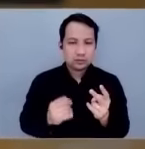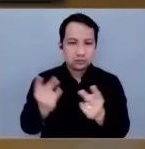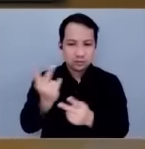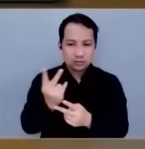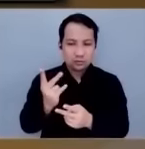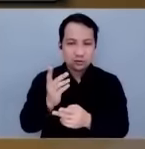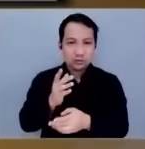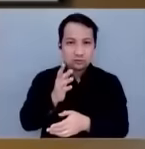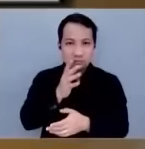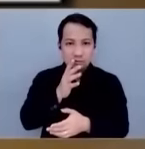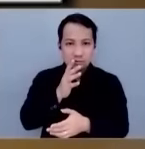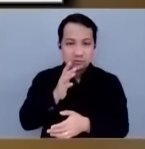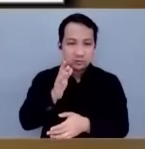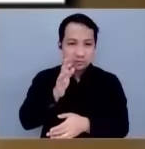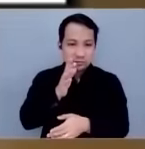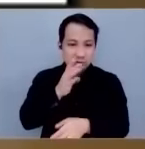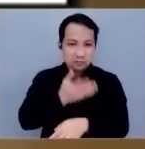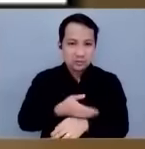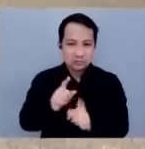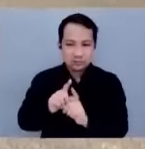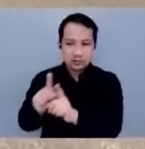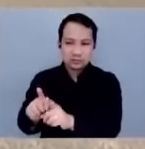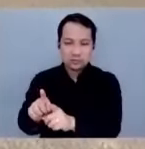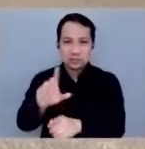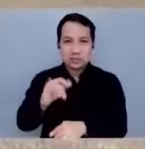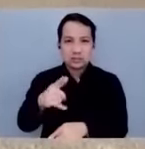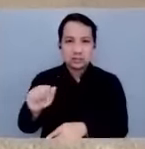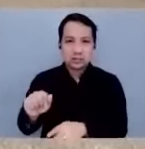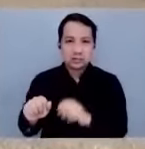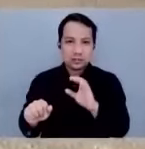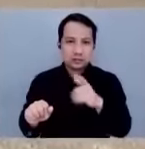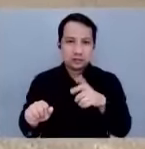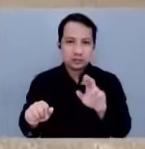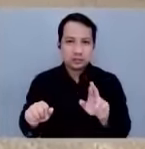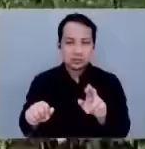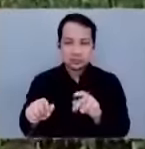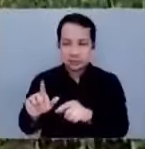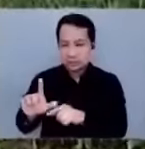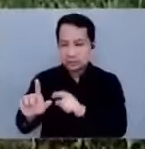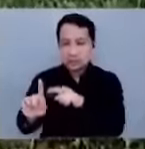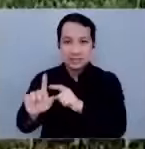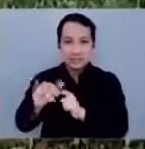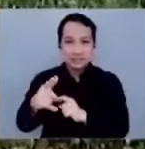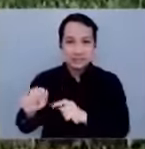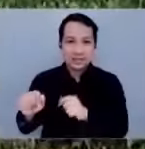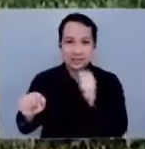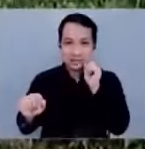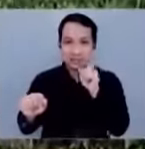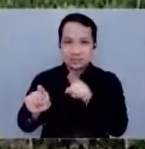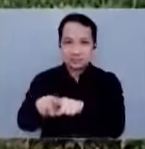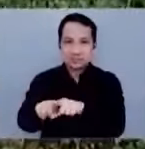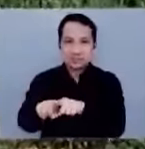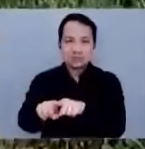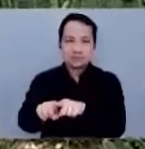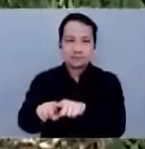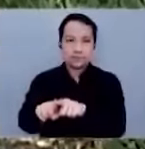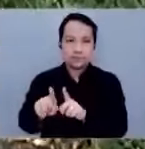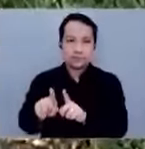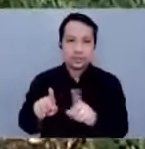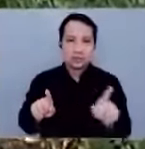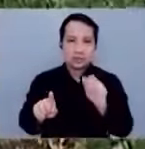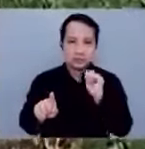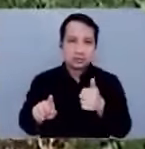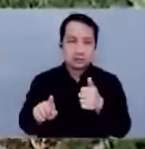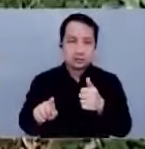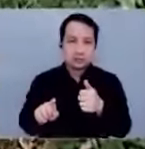ng mag-asawang Ligaya at Charlie Pahulas. Si Ligaya ay kapatid ni Litada, pero biglaan daw umalis kinabukasan ang